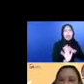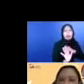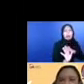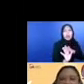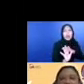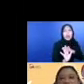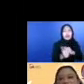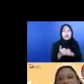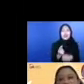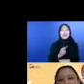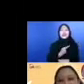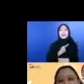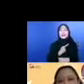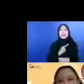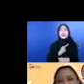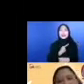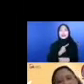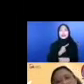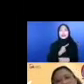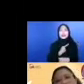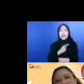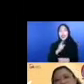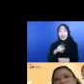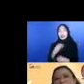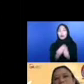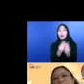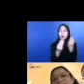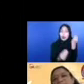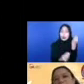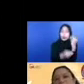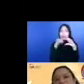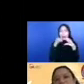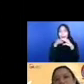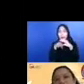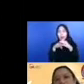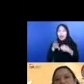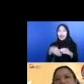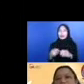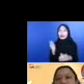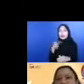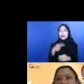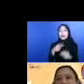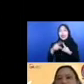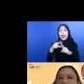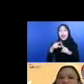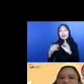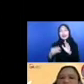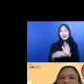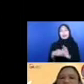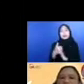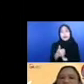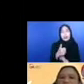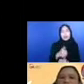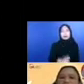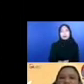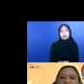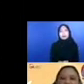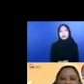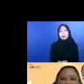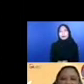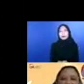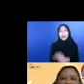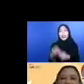sendiri, bisa milik agen, atau yang disediakan bank seperti ATM atau EDC. Nah, sedangkan finance yang tadi saya katakan,